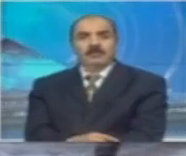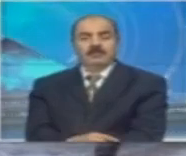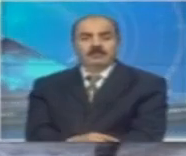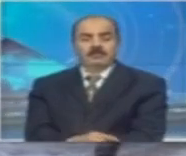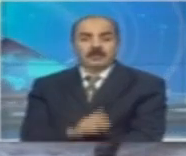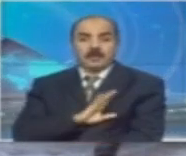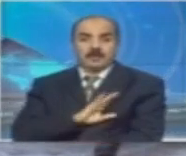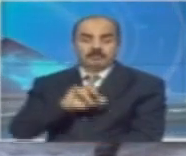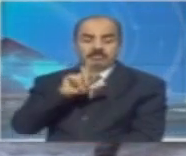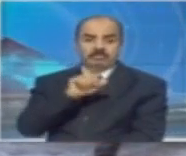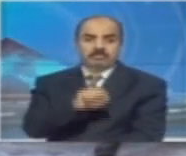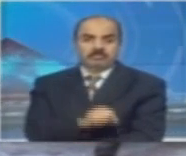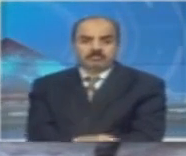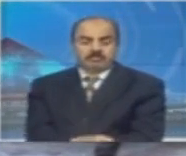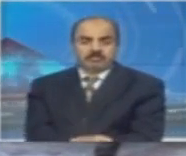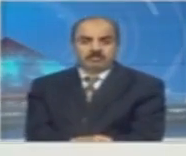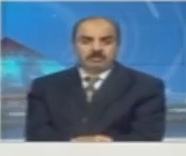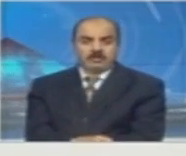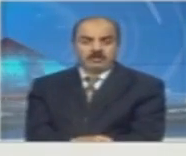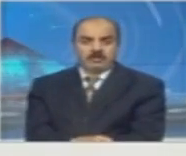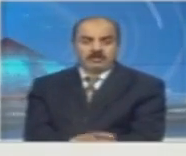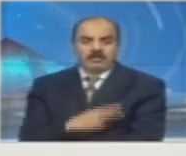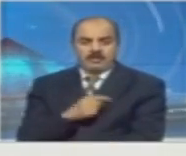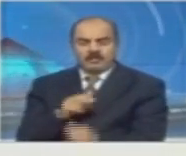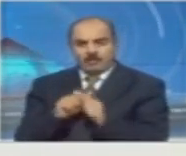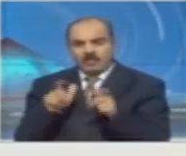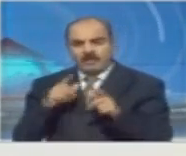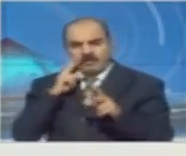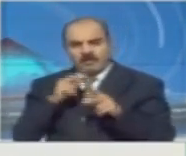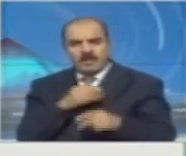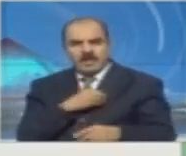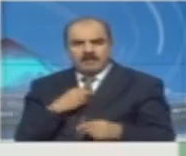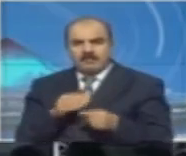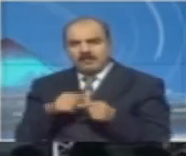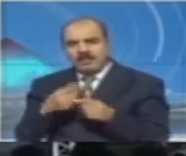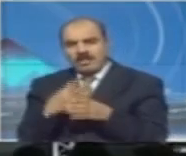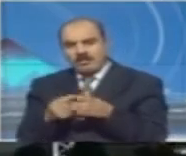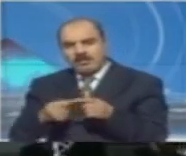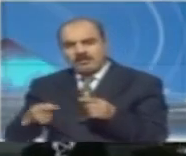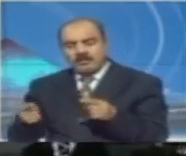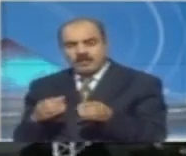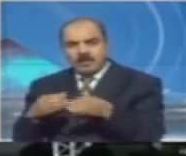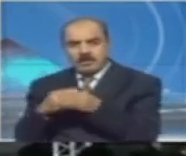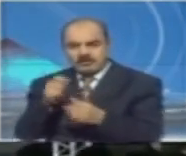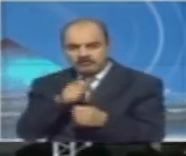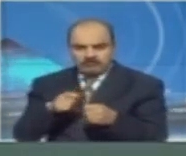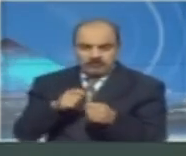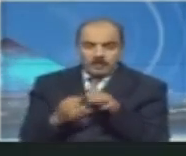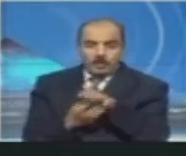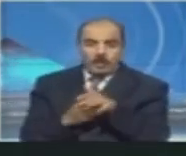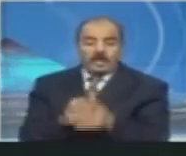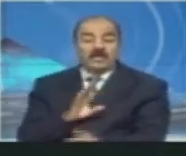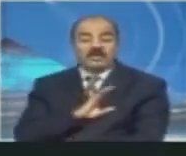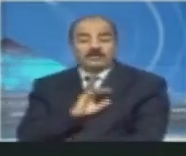القائد الاعلى للقوات المسلحه للكشف المبكر عن الامراض الوراثيه حصل الفريق البحث لكليه الطب